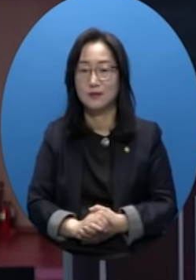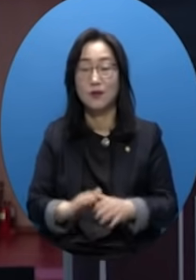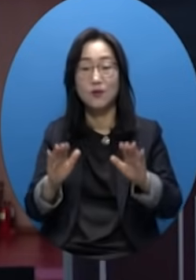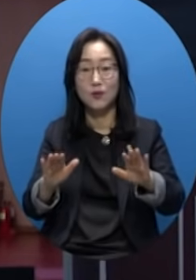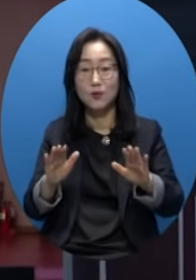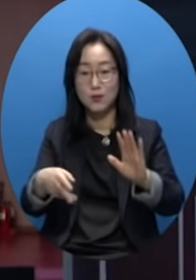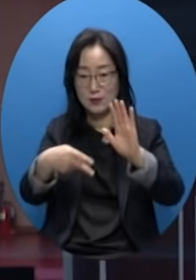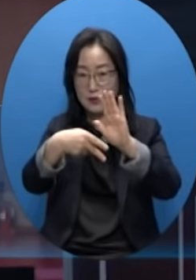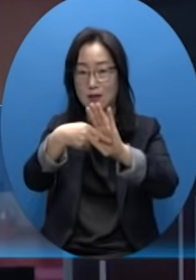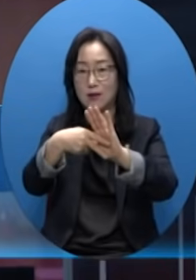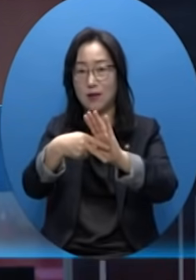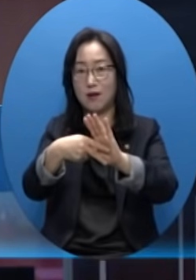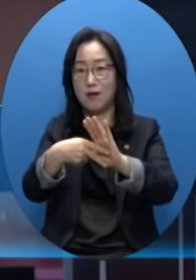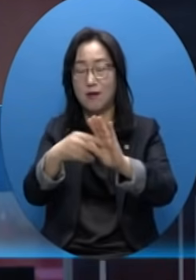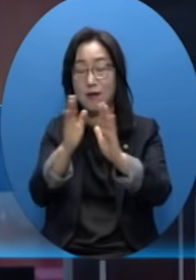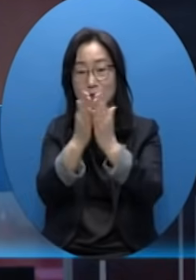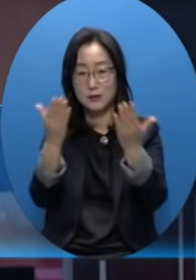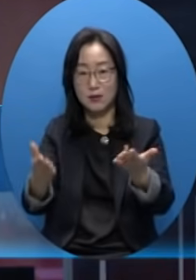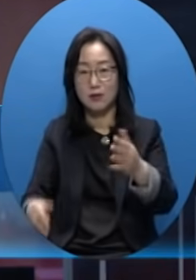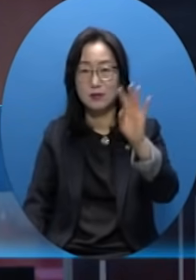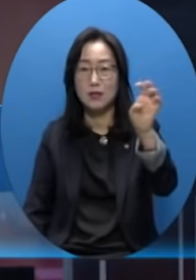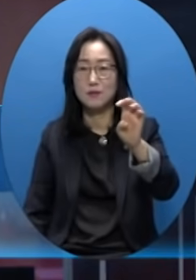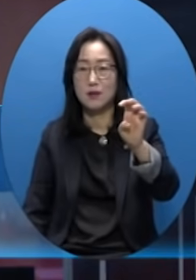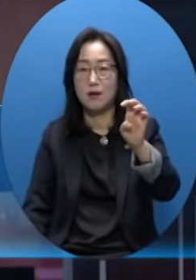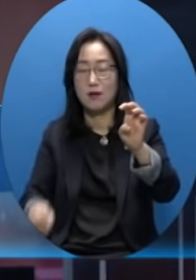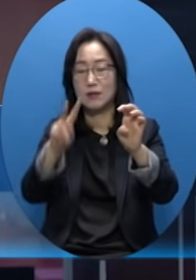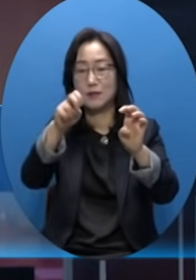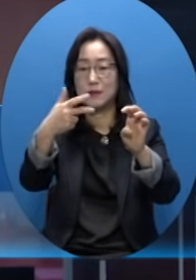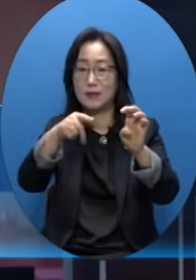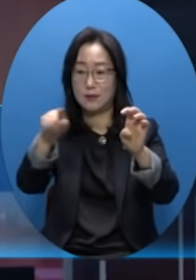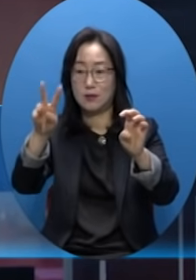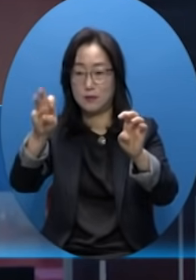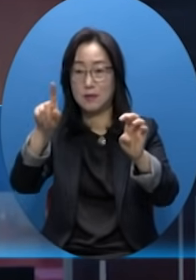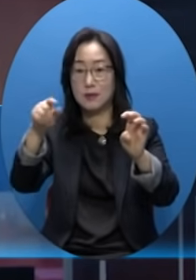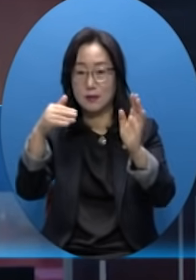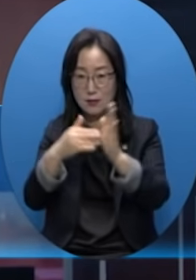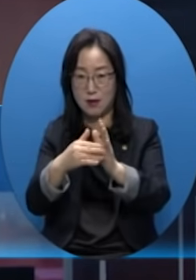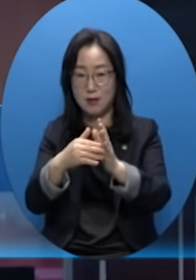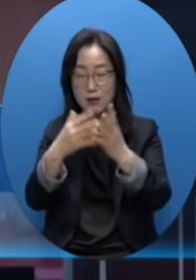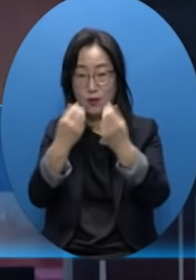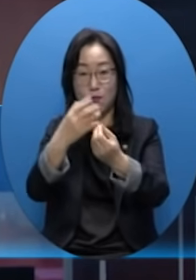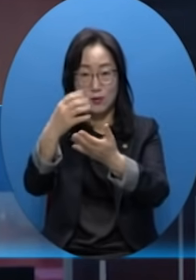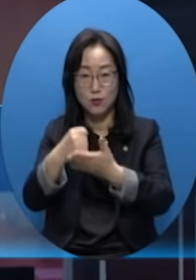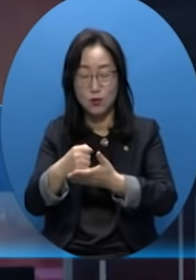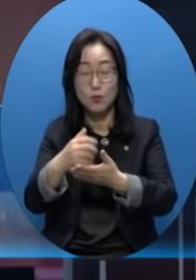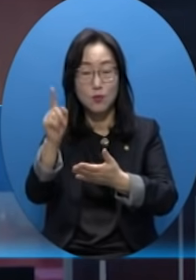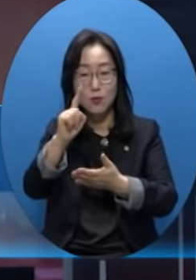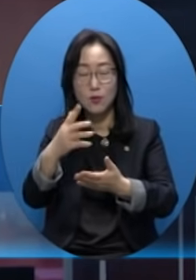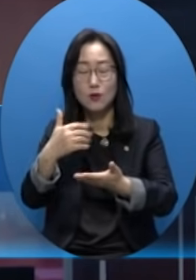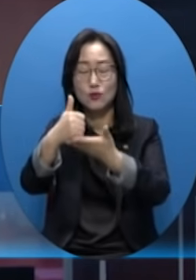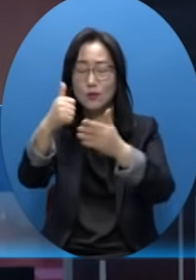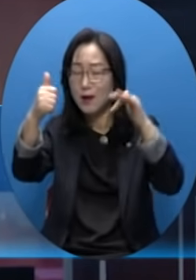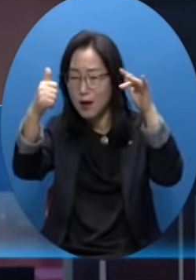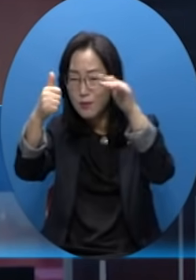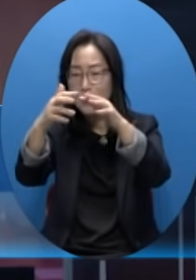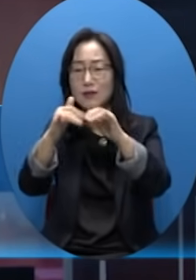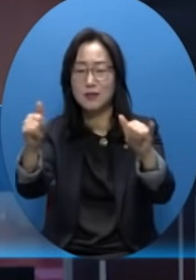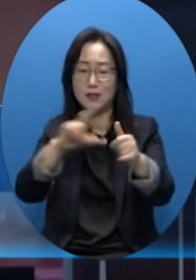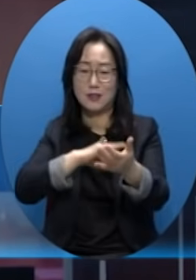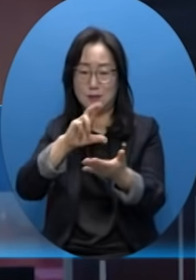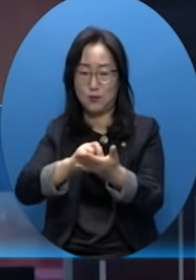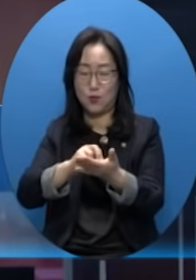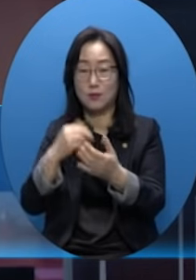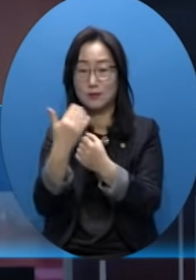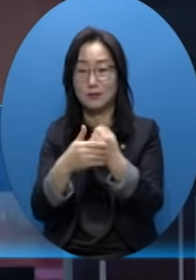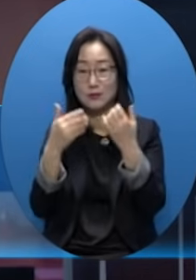오늘은 이사야서 40장 27 들로 31절 말씀 가지고 주님을 앙망하는 자 이것 은 제목으로 함께